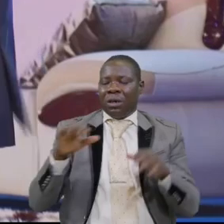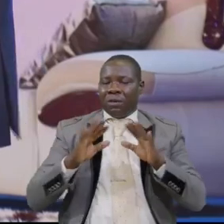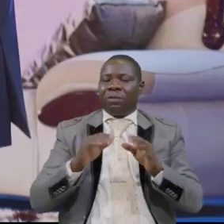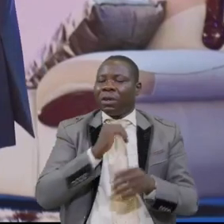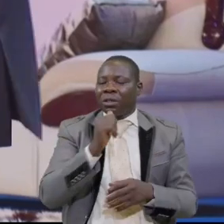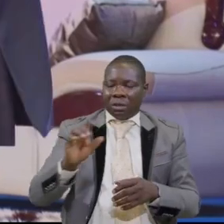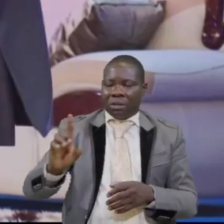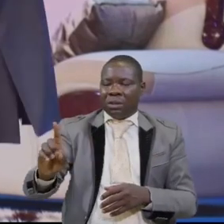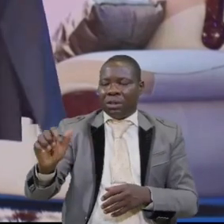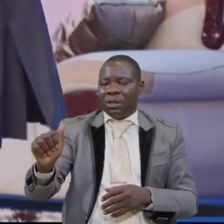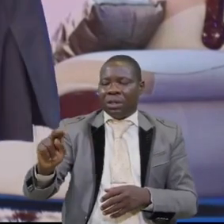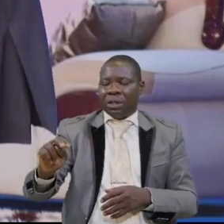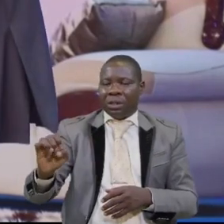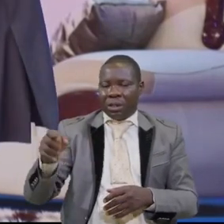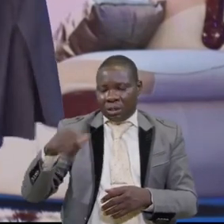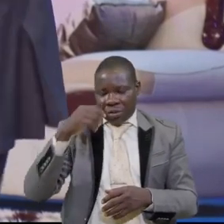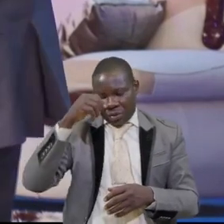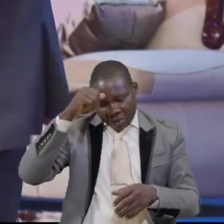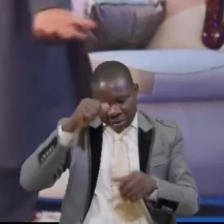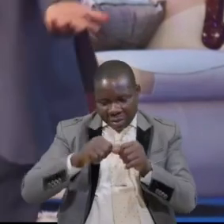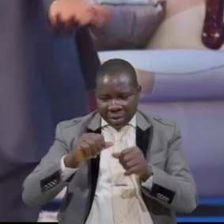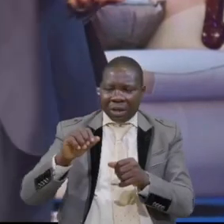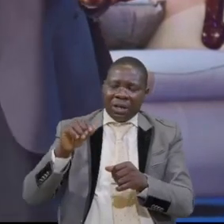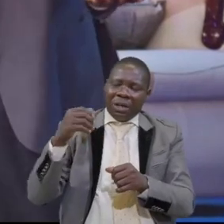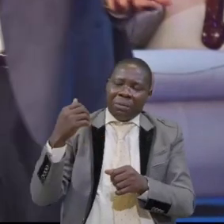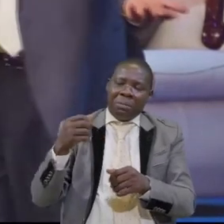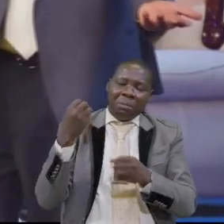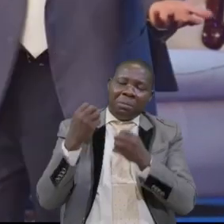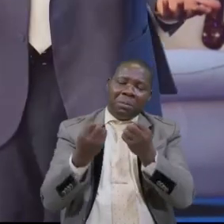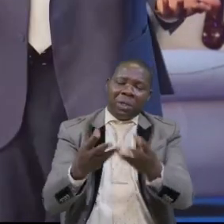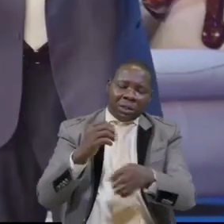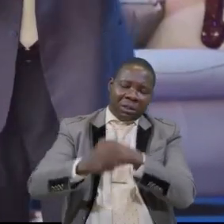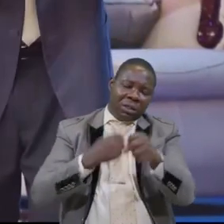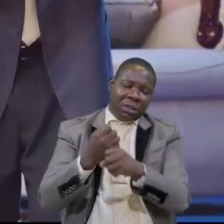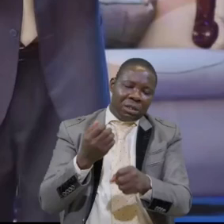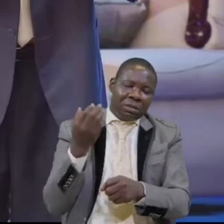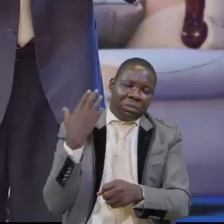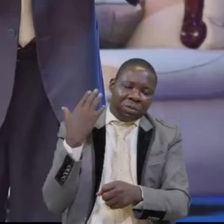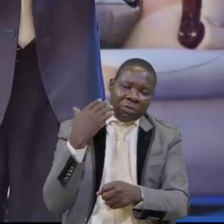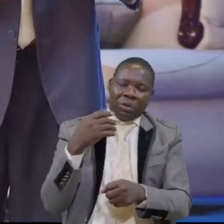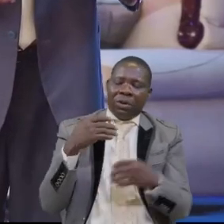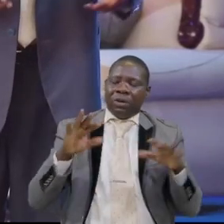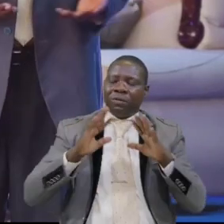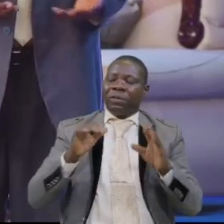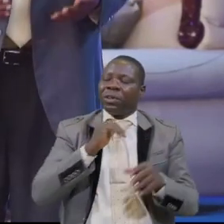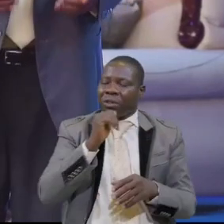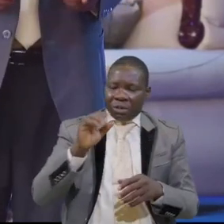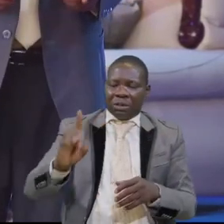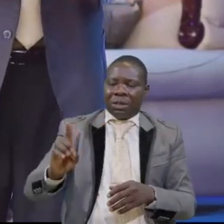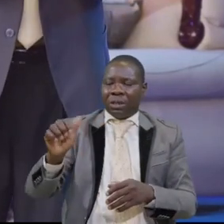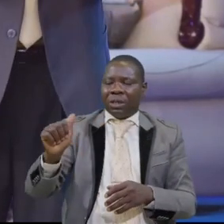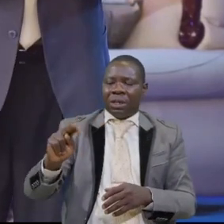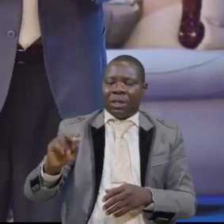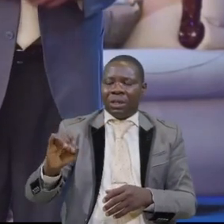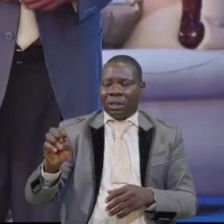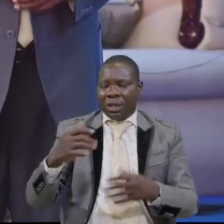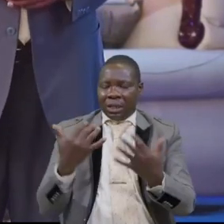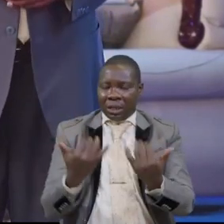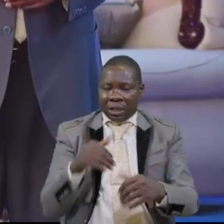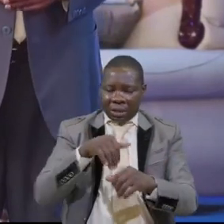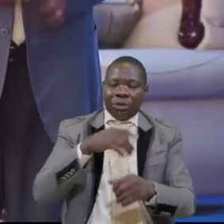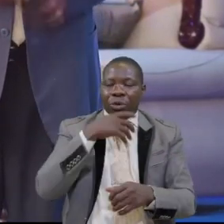Rappelle-toi, plusieurs années passées, ne crains rien, Daniel. Maintenant, à l'âge de la vieillesse, Dieu est en train de